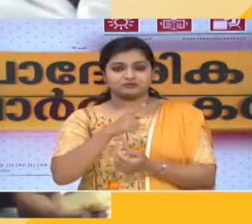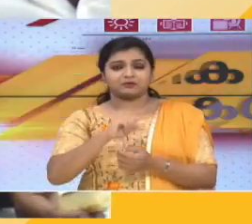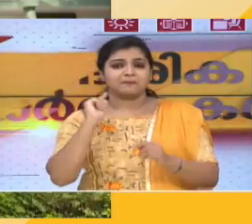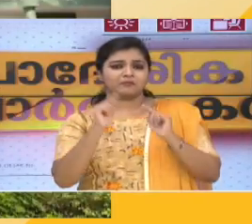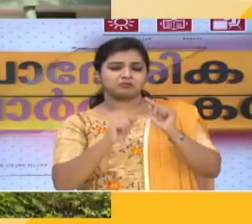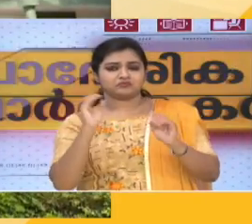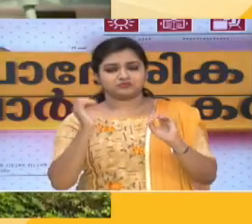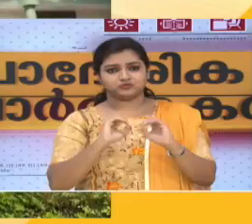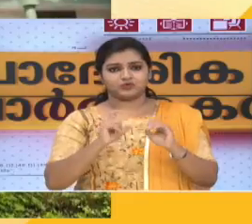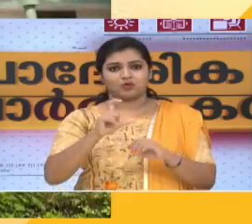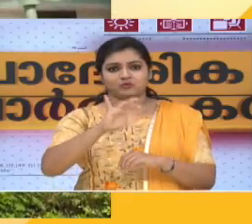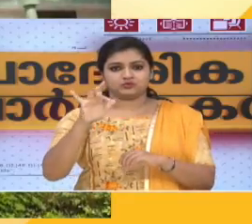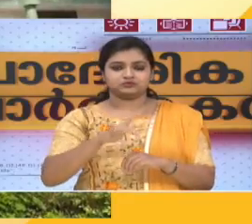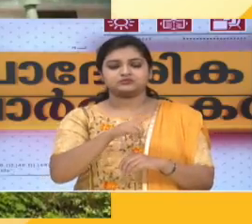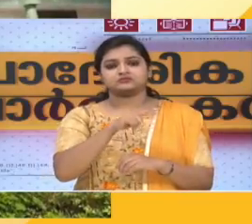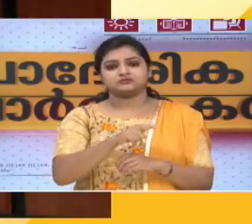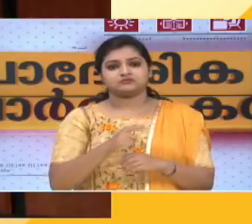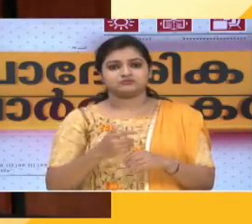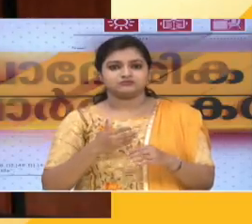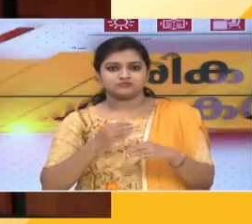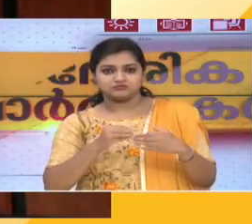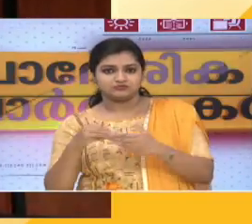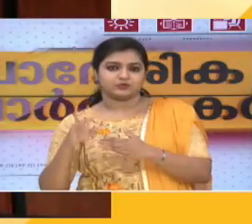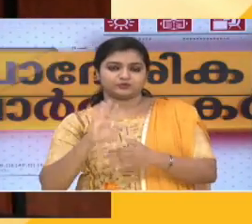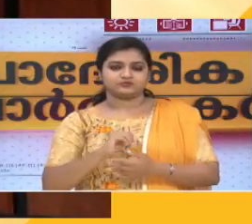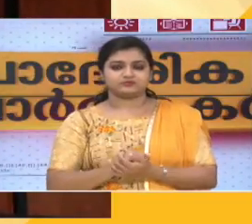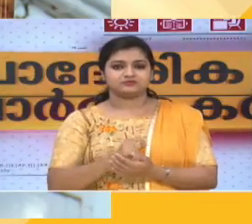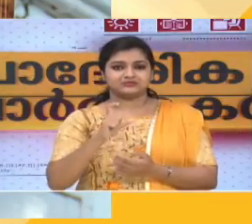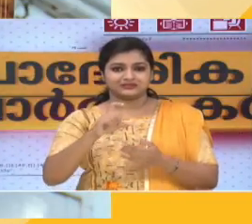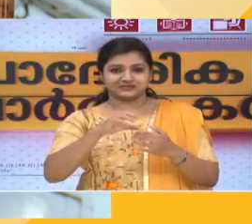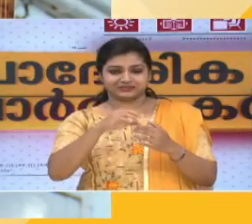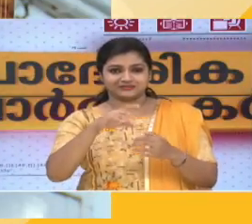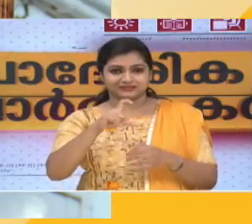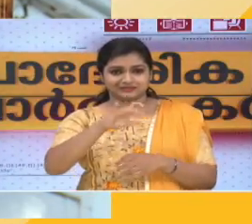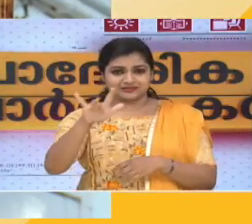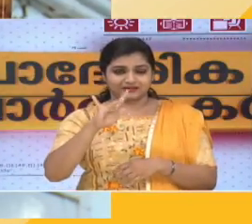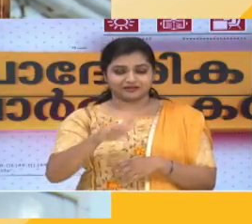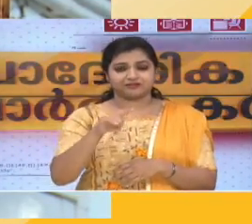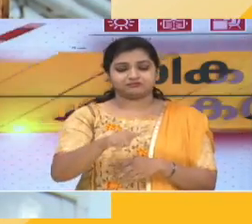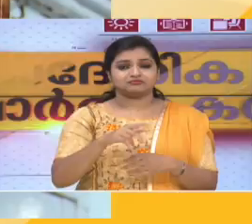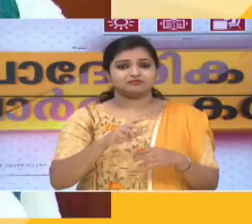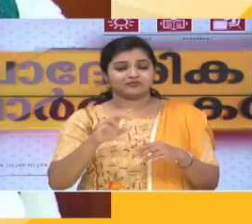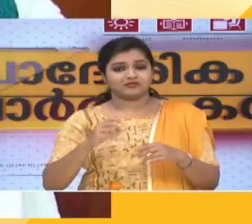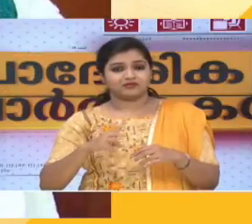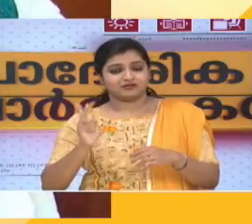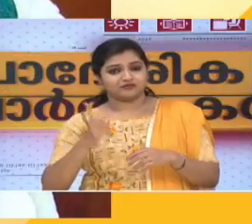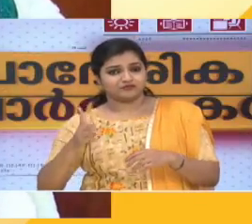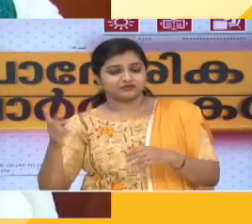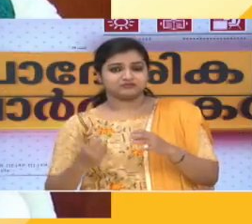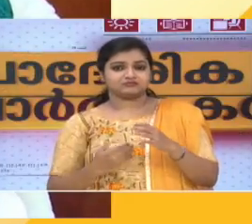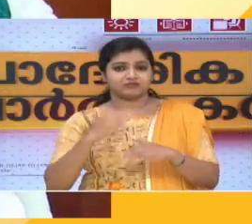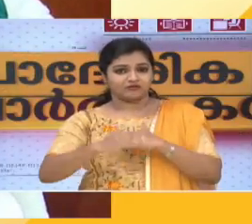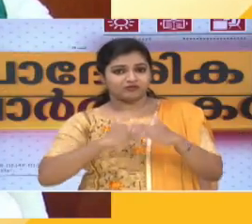നേതൃത്വത്തിൽ നഗരസഭ നടത്തിയത്. നിരവധി വികസന പദ്ധതികൾ നഗരത്തിൽ നടപ്പിലാക്കാൻ കഴിഞ്ഞ ചാരിതാർത്ഥ്യത്തോടെയാണ് രാജേന്ദ്രബാബു മുന്നണി ധാരണ പ്രകാരം